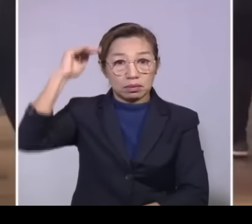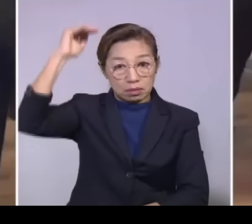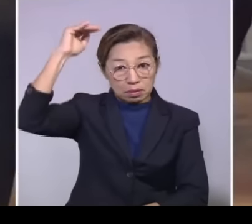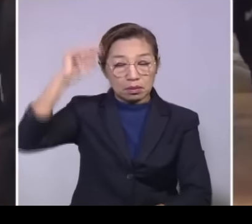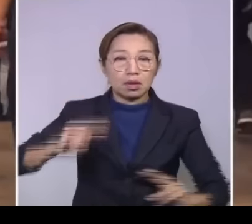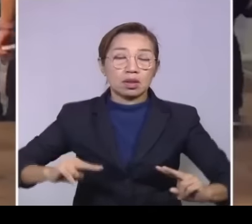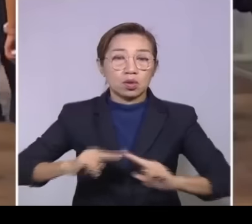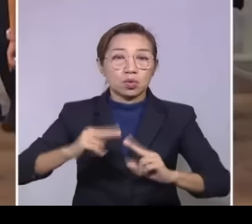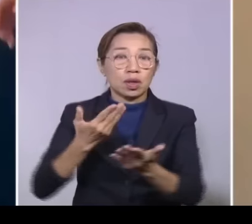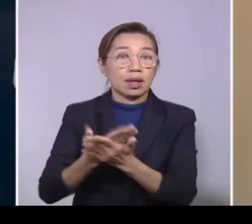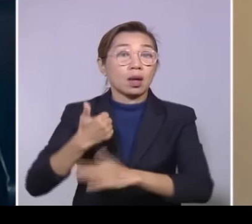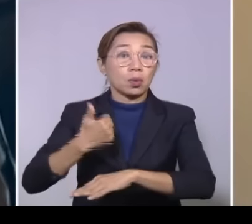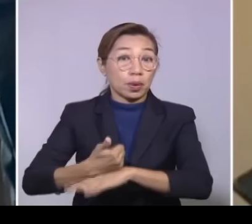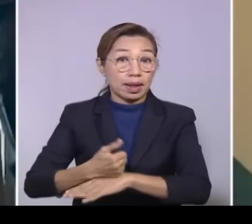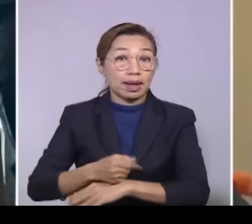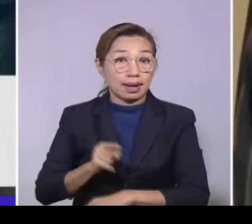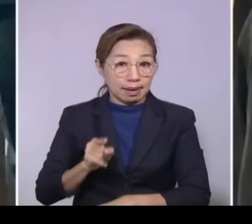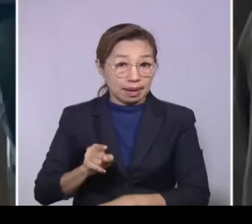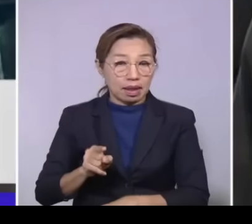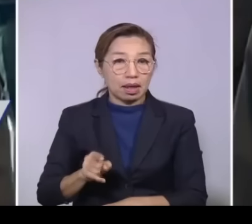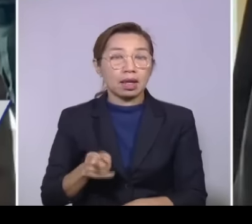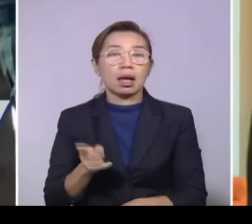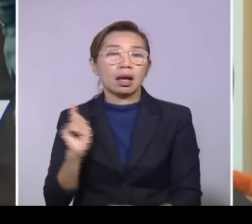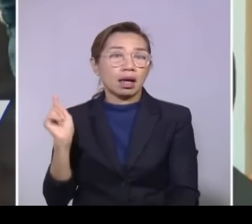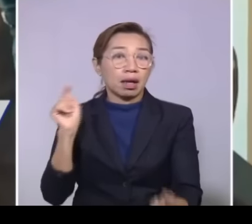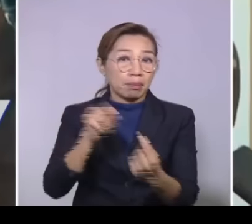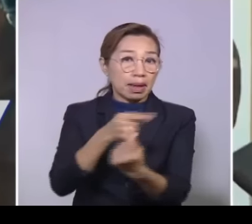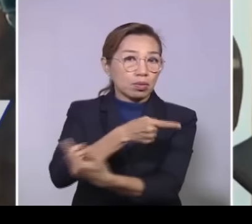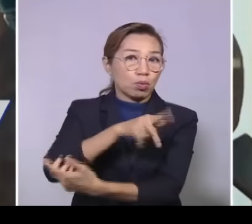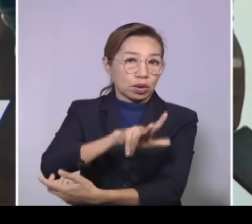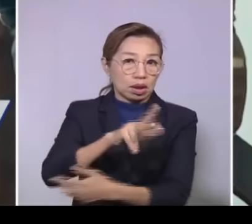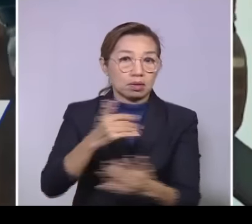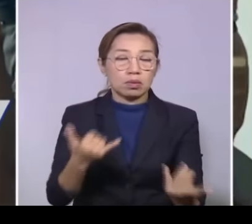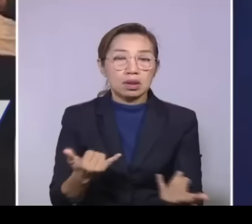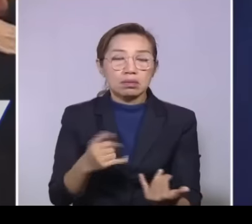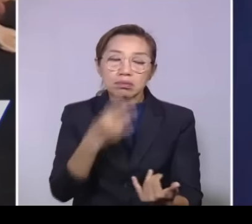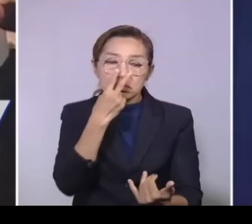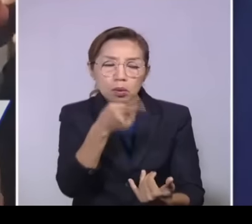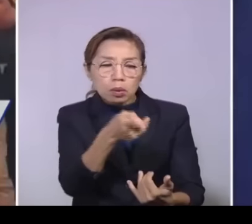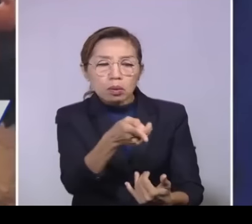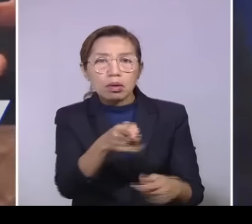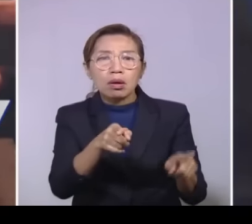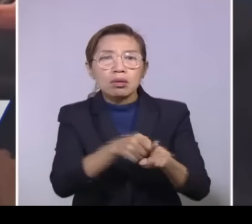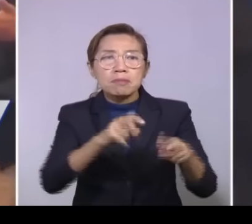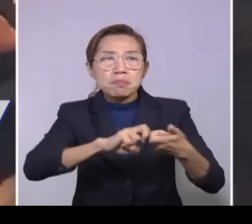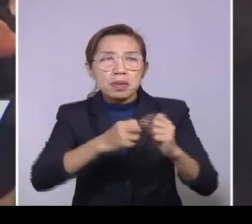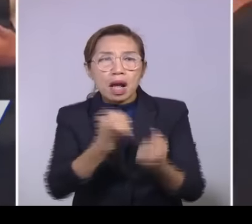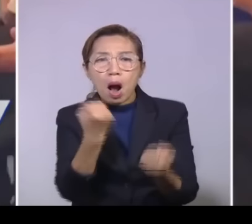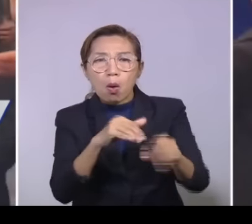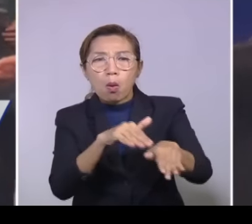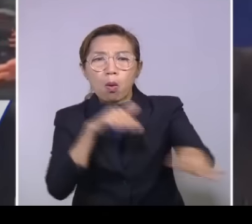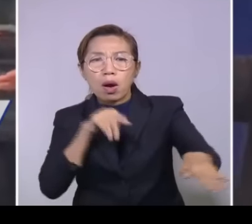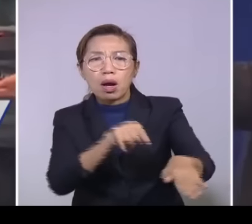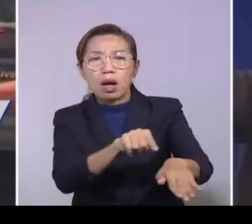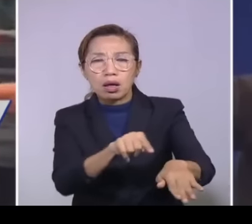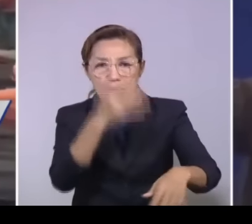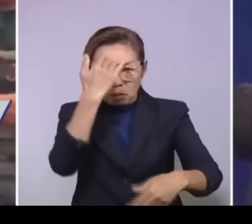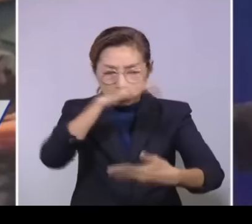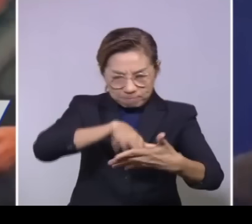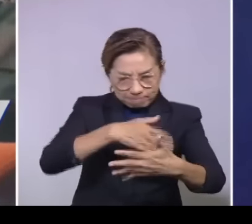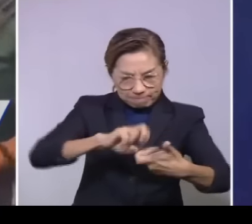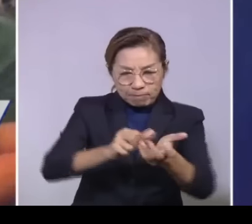รัฐมนตรีว่าการกระทรวงการคลังนะคะวันนี้ท่านลงพื้นที่ไปที่จังหวัดภูเก็ตไปดูปัญหาการการจราจรที่เขามีการวาง